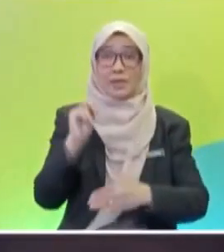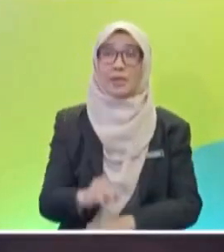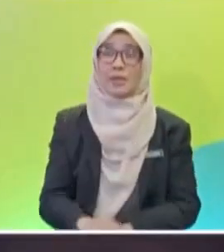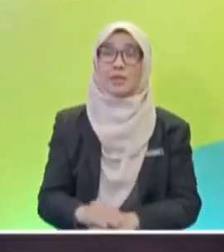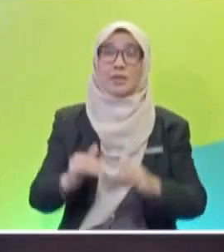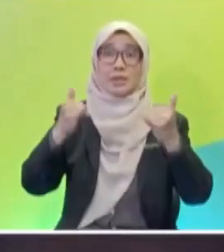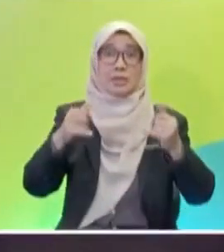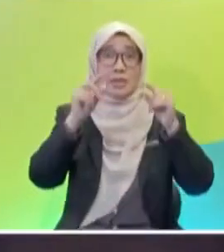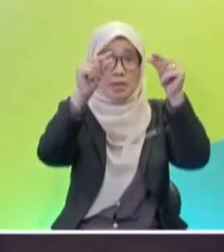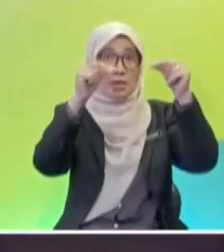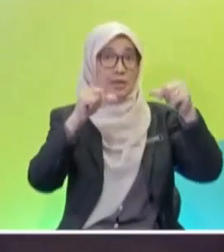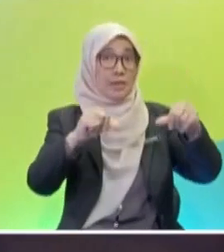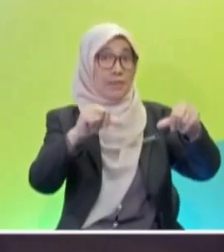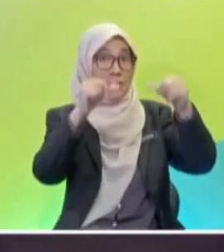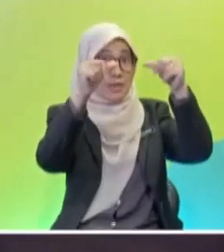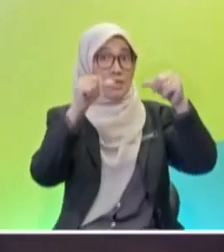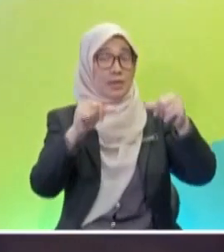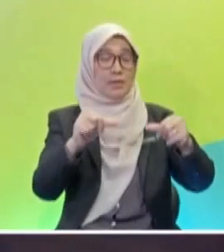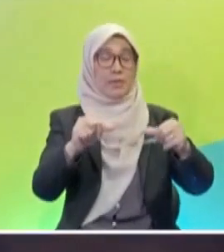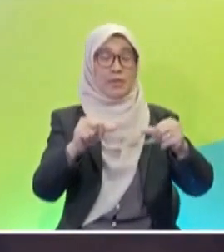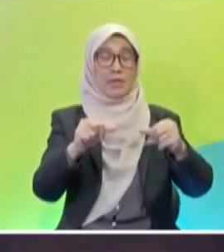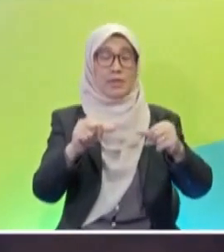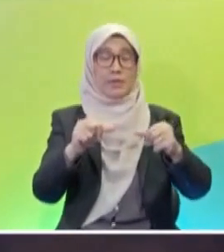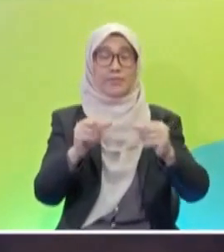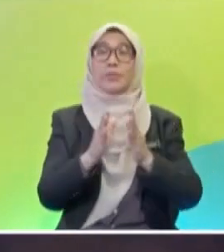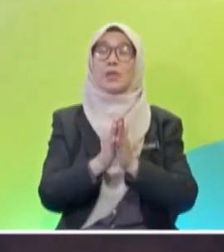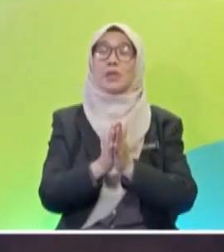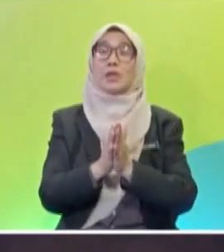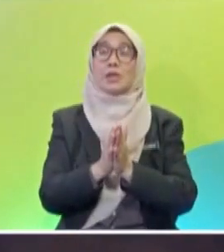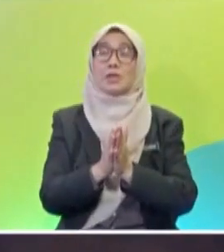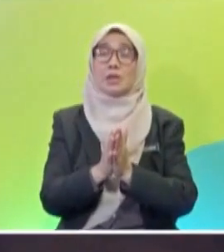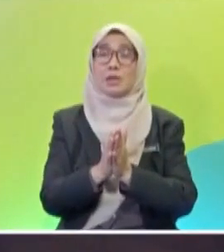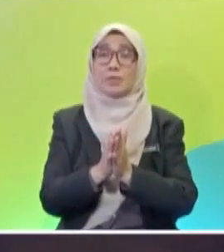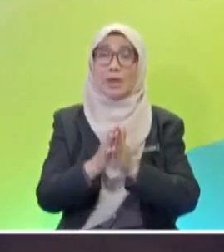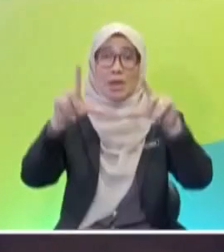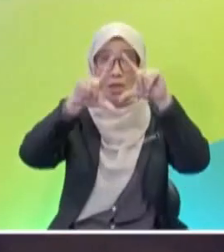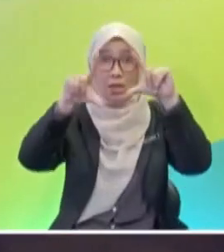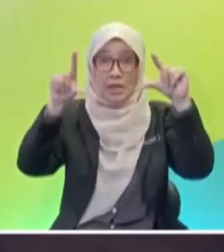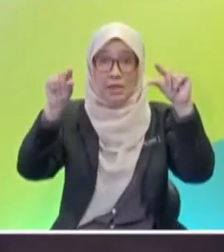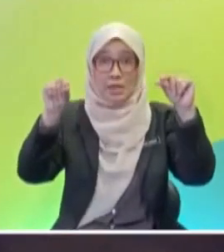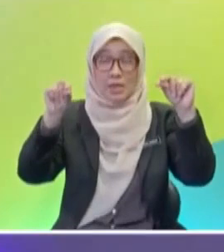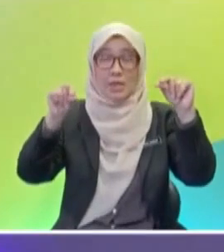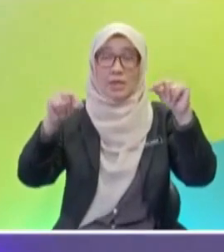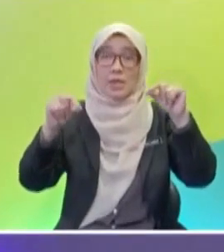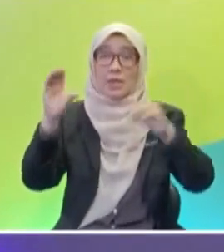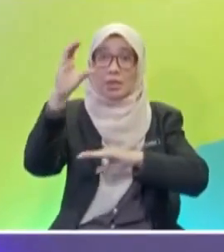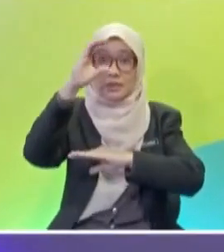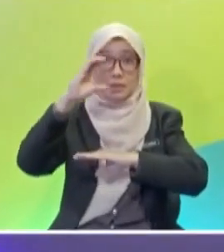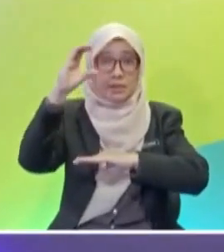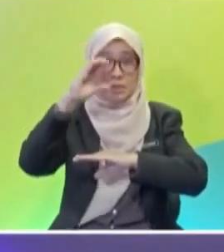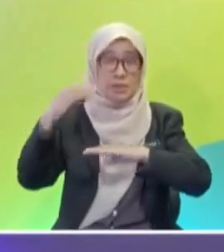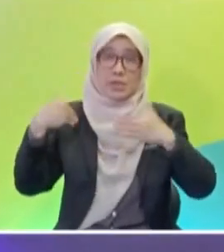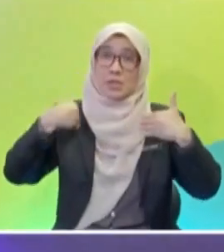ada untuk ciri-ciri hewan jenaka sebenarnya Sepanjang Kita berborak tentang contoh-contoh hewan tadi